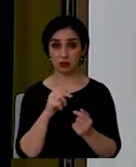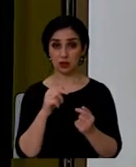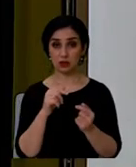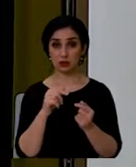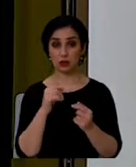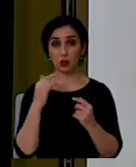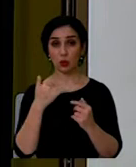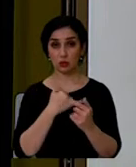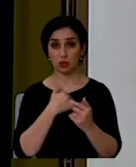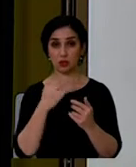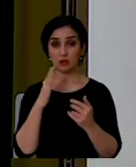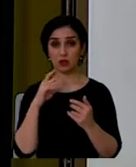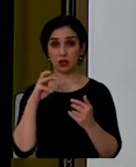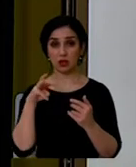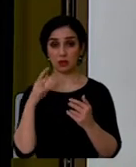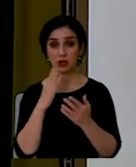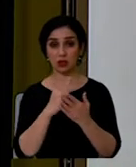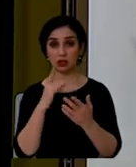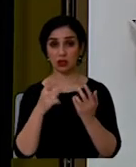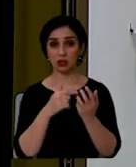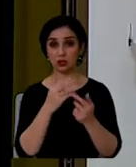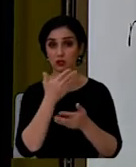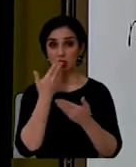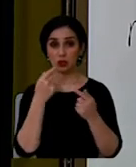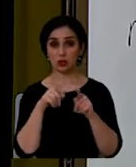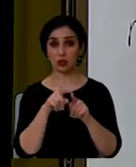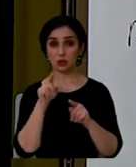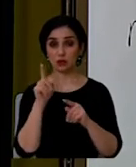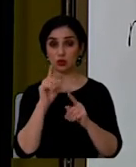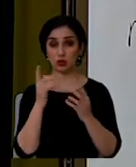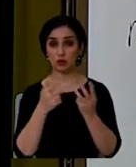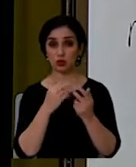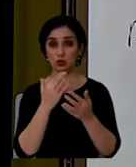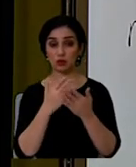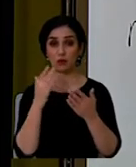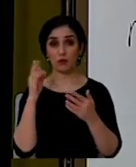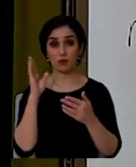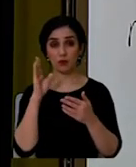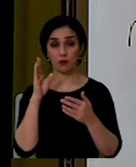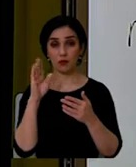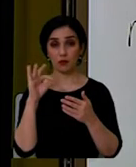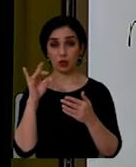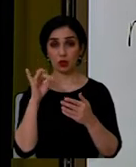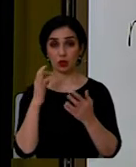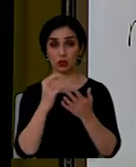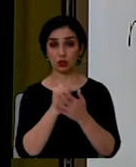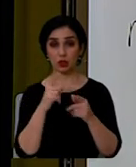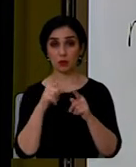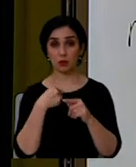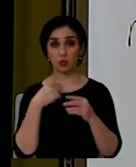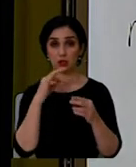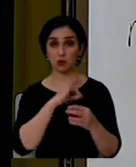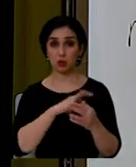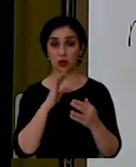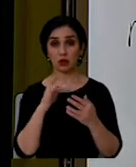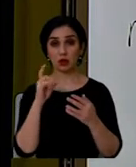Соответственно, у нас ВМ есть, количества нету. Для того, чтобы найти количество водорода, мы используем